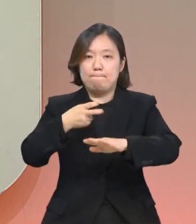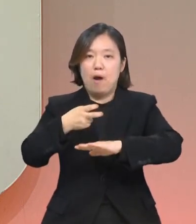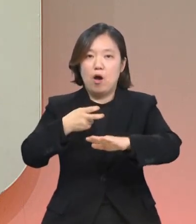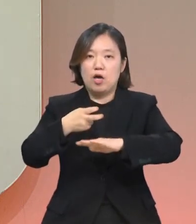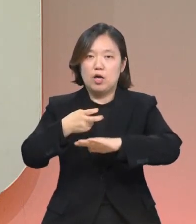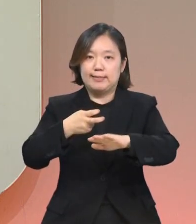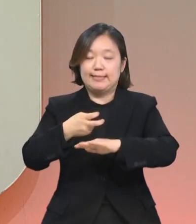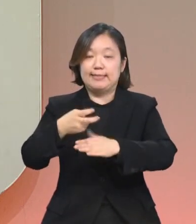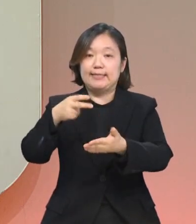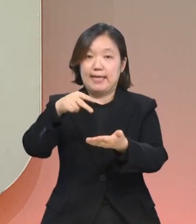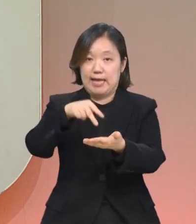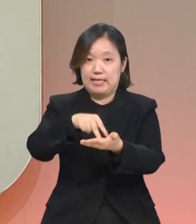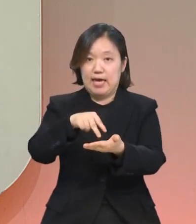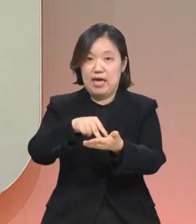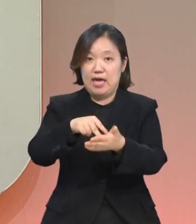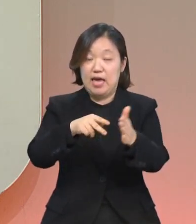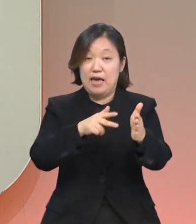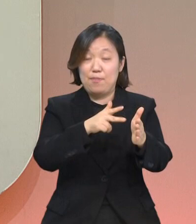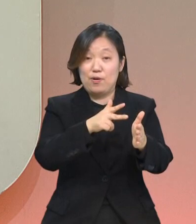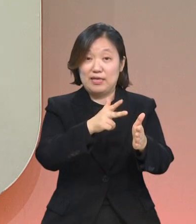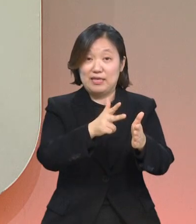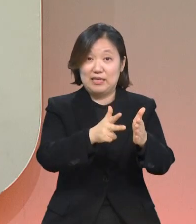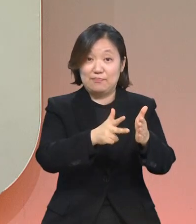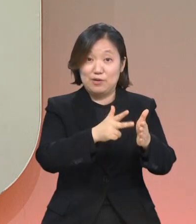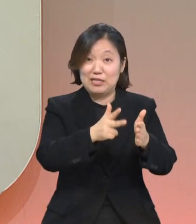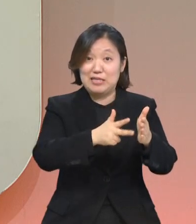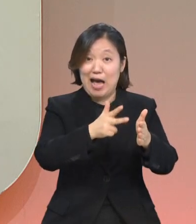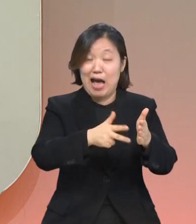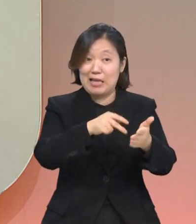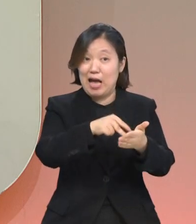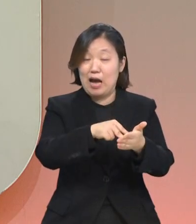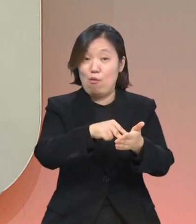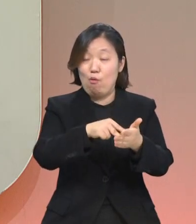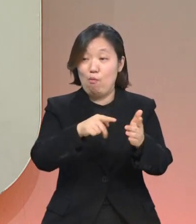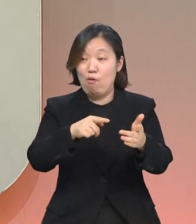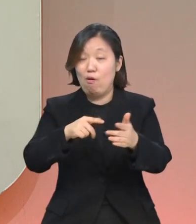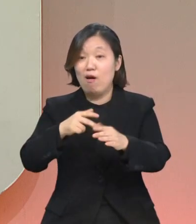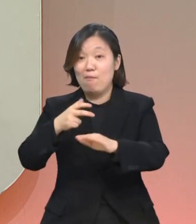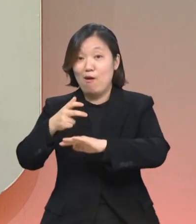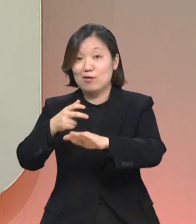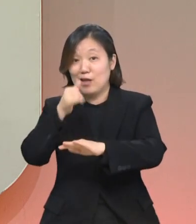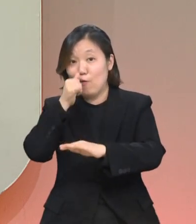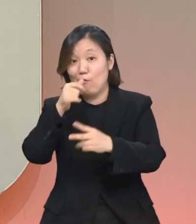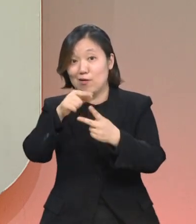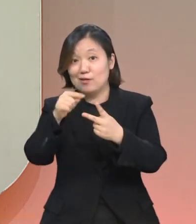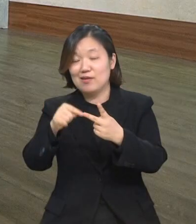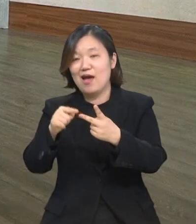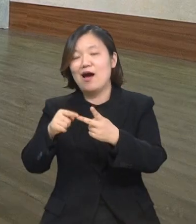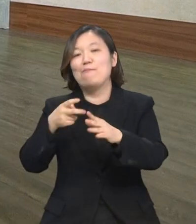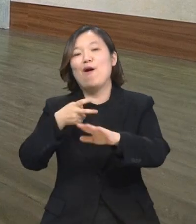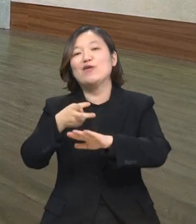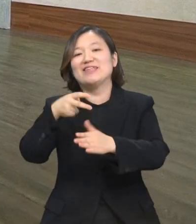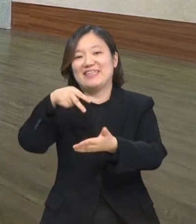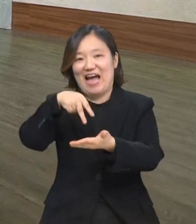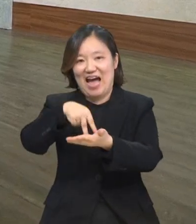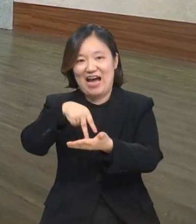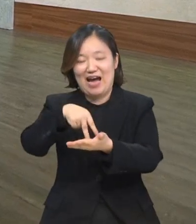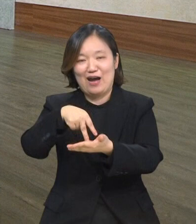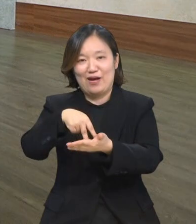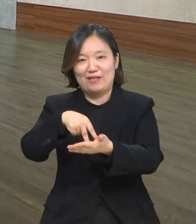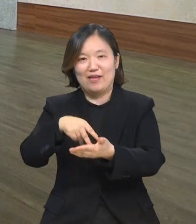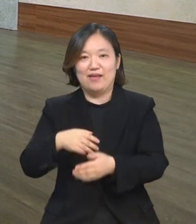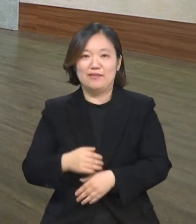열차 타고 가는 방법이 있고 고속버스 타고 가는 방법이 있거든요 근데 이제 그렇게